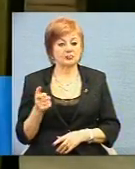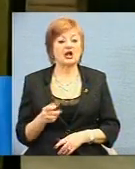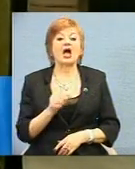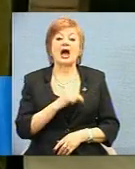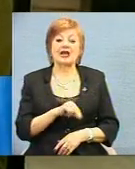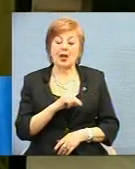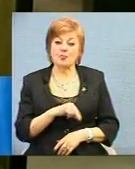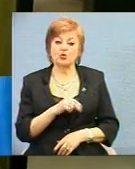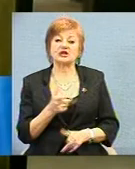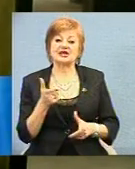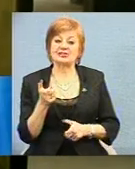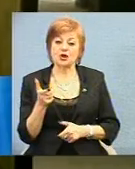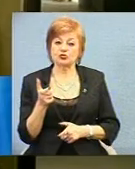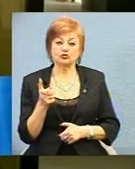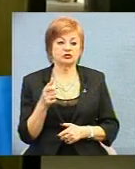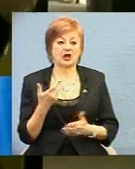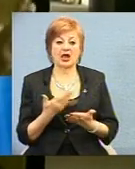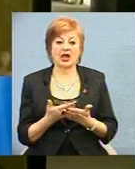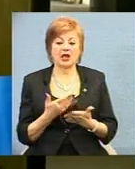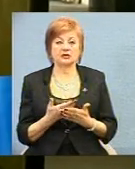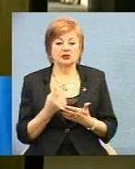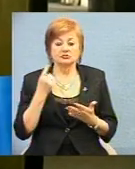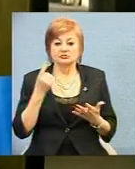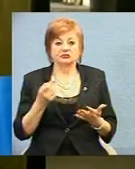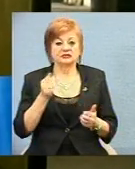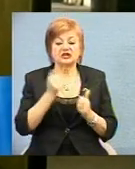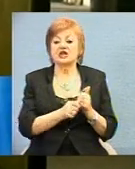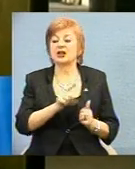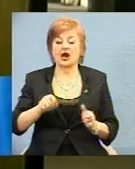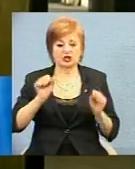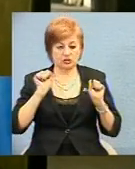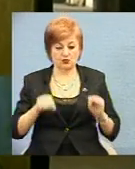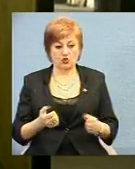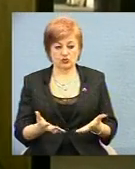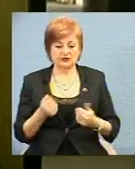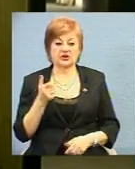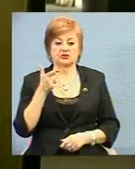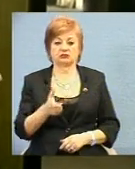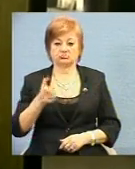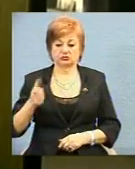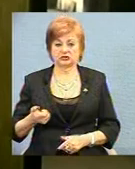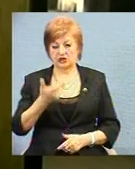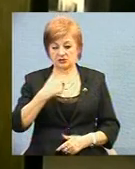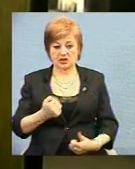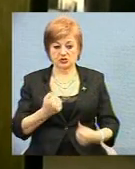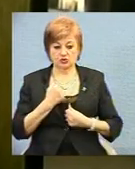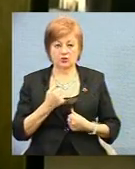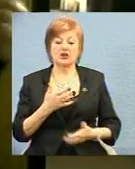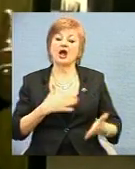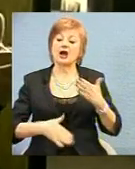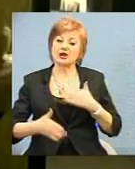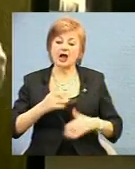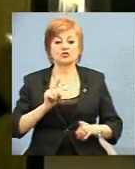оружием на самом деле не каждому, наверное, дано ментально. Не каждый готов взять в руки, не каждый готов себя защитить. Очень рад, что журналисты теперь